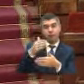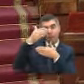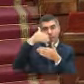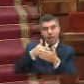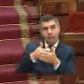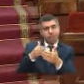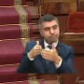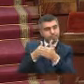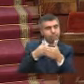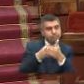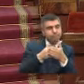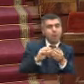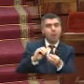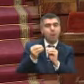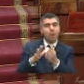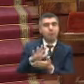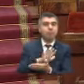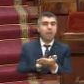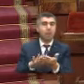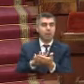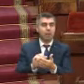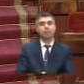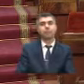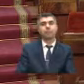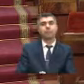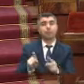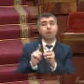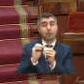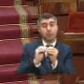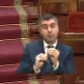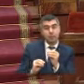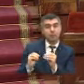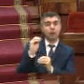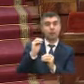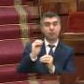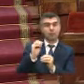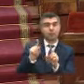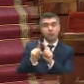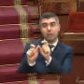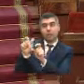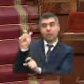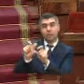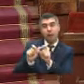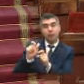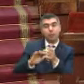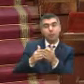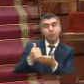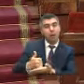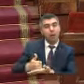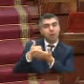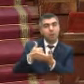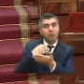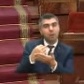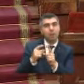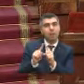الاقتصادية والاجتماعية، رفعت من منسوب الطلب الاجتماعي. أهم هذه التحديات تقليص